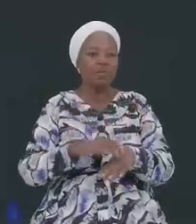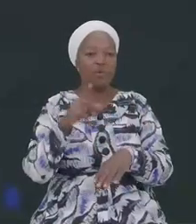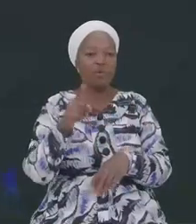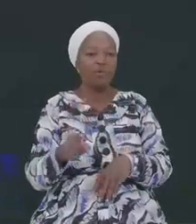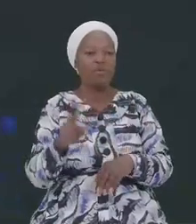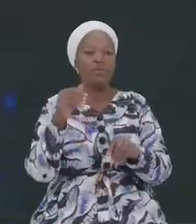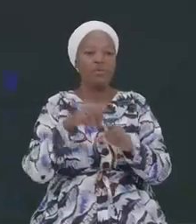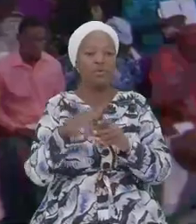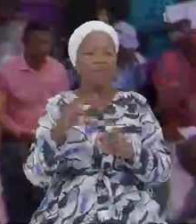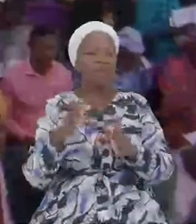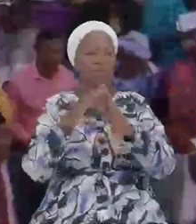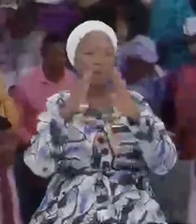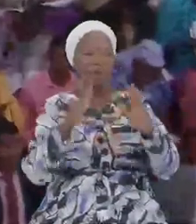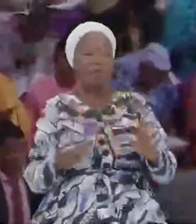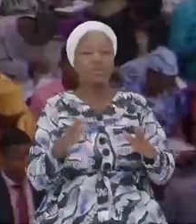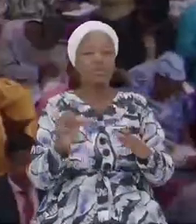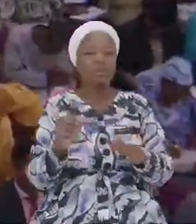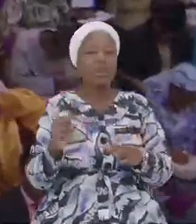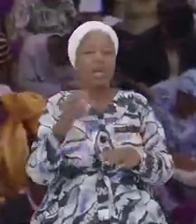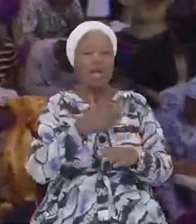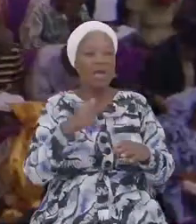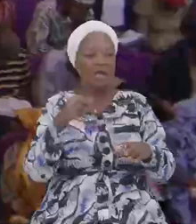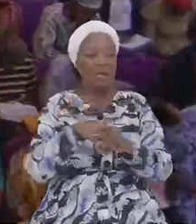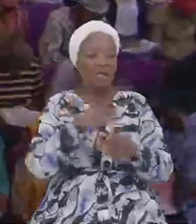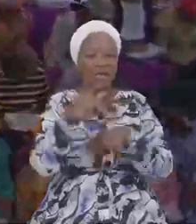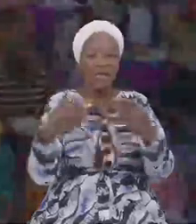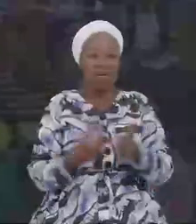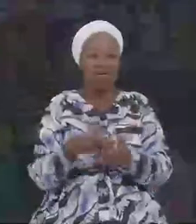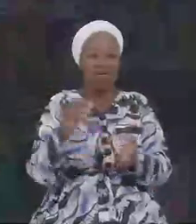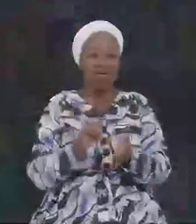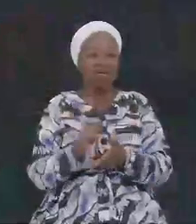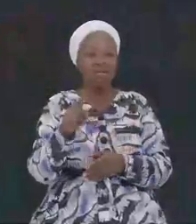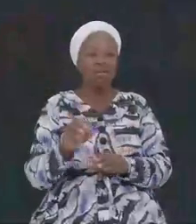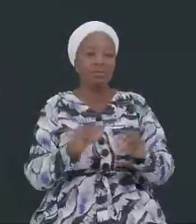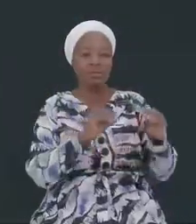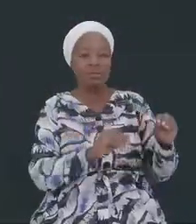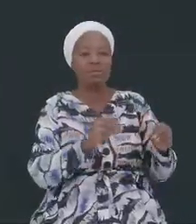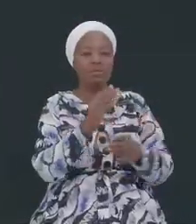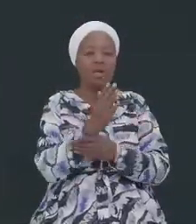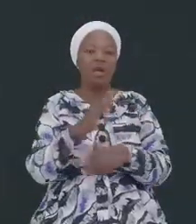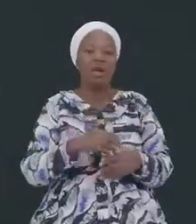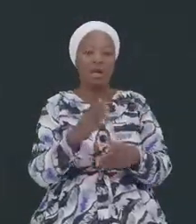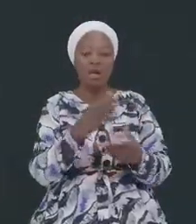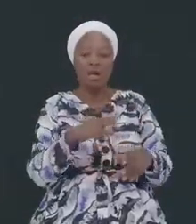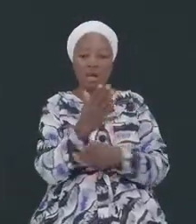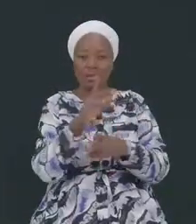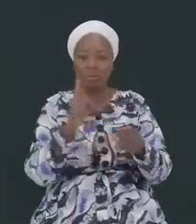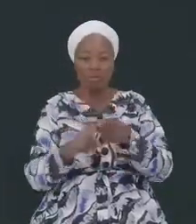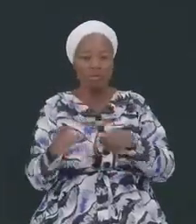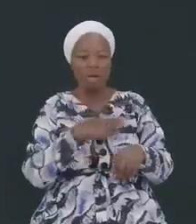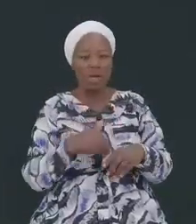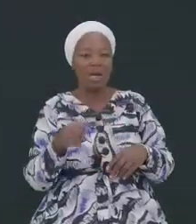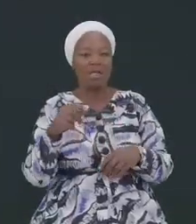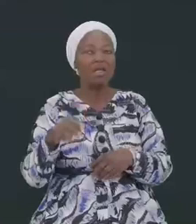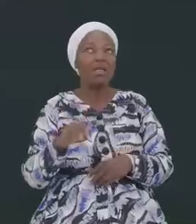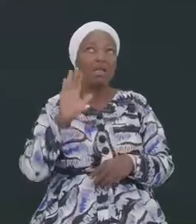d'être avec toi dans tes greniers et dans toutes tes entreprises. Il te bénira dans